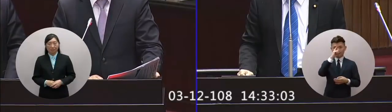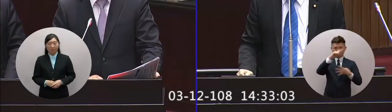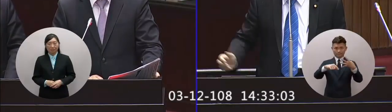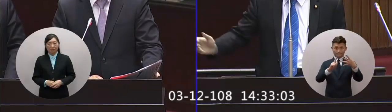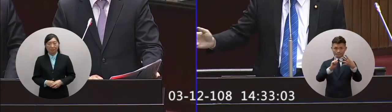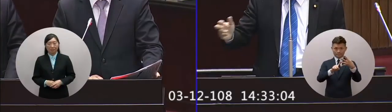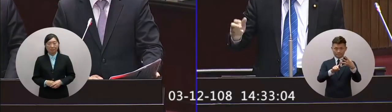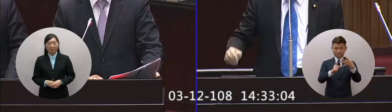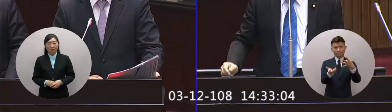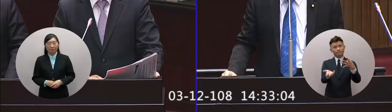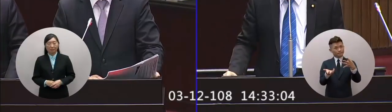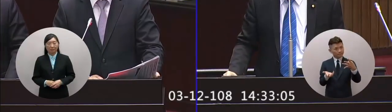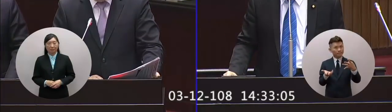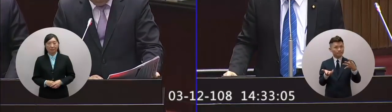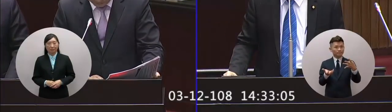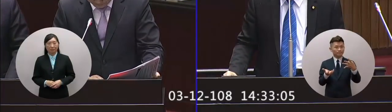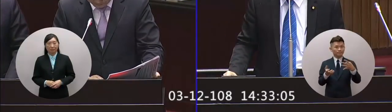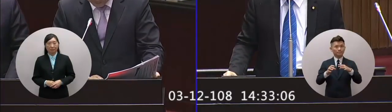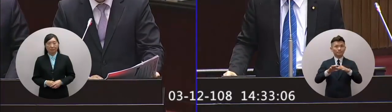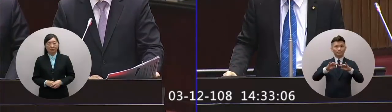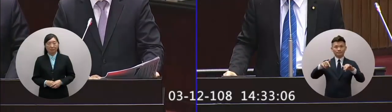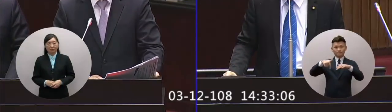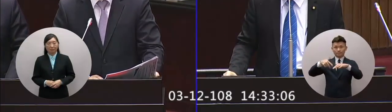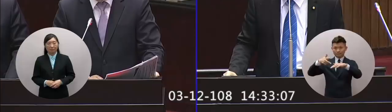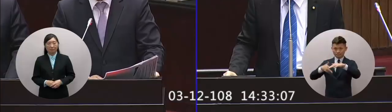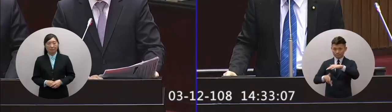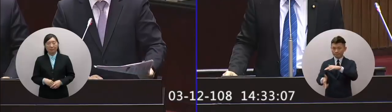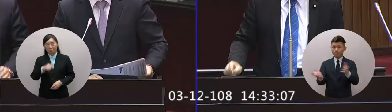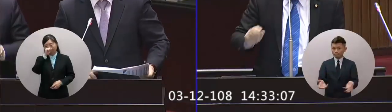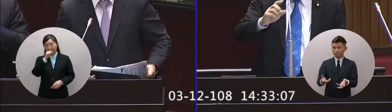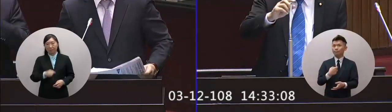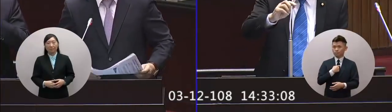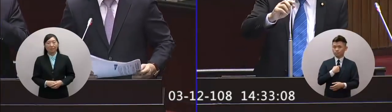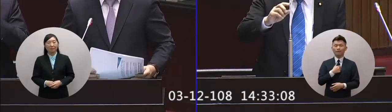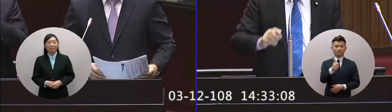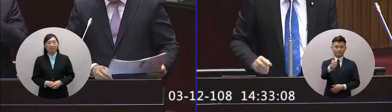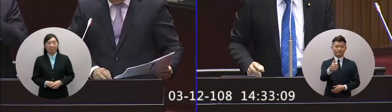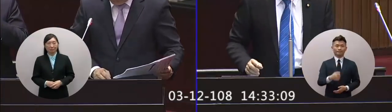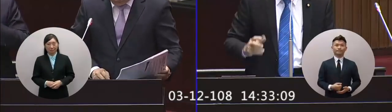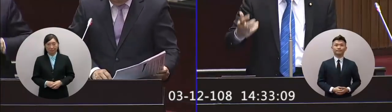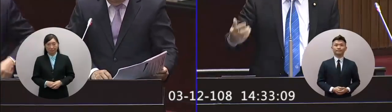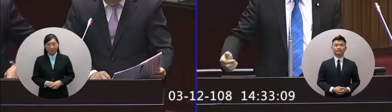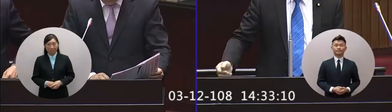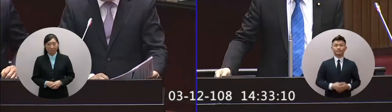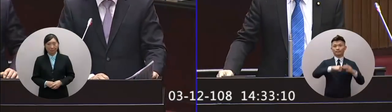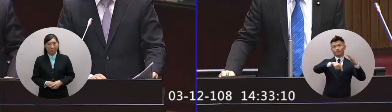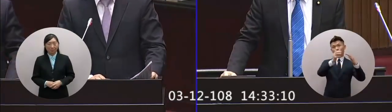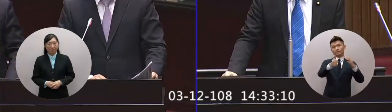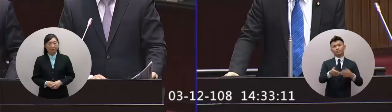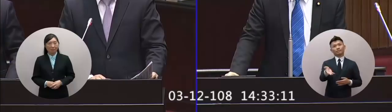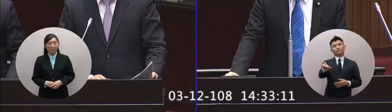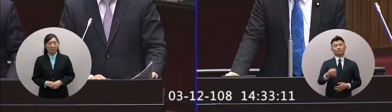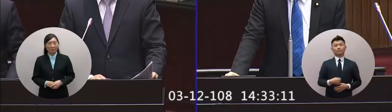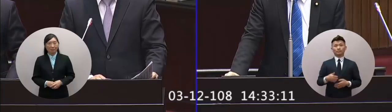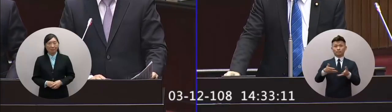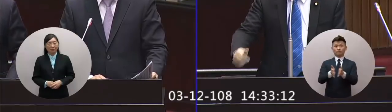之前能够开始地下化开始施工，好不？ 好， 好，谢谢哈，院长你看。用